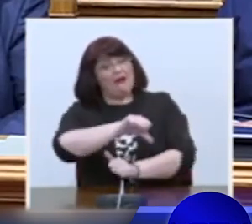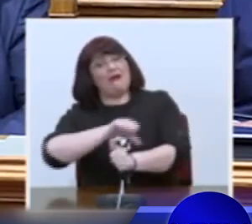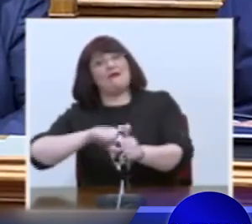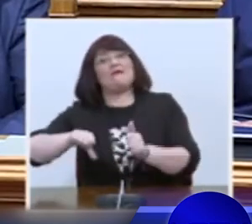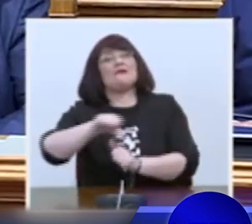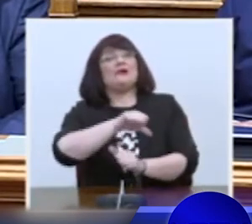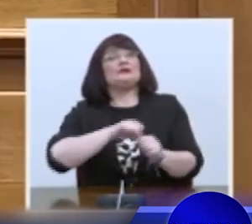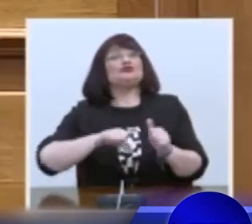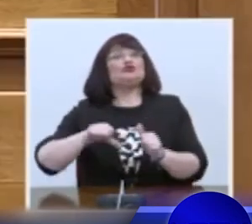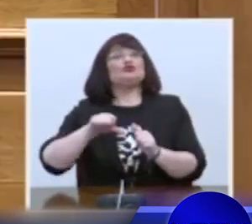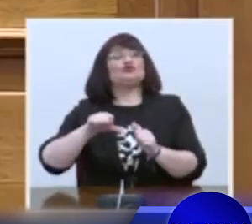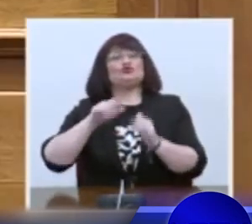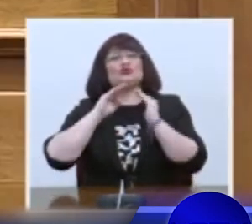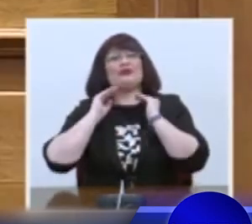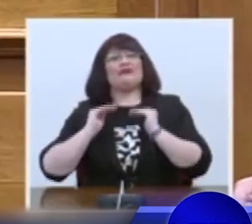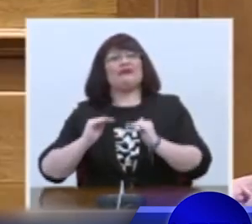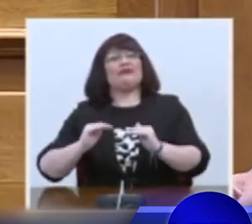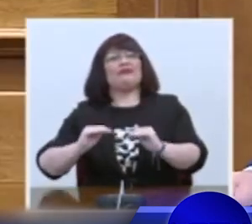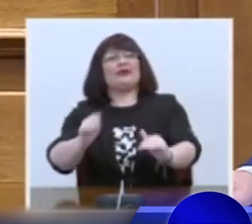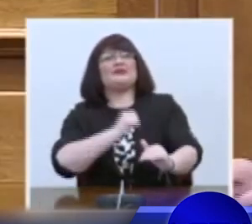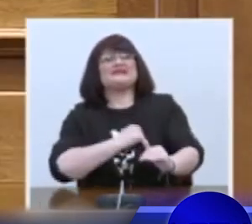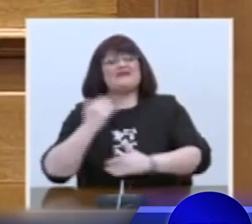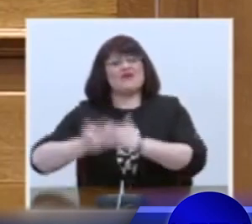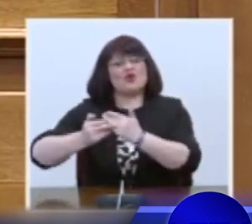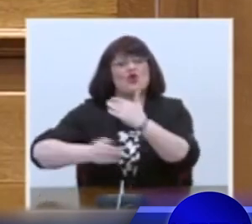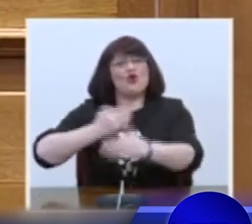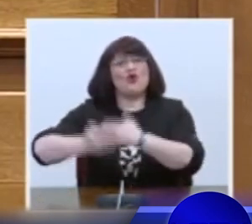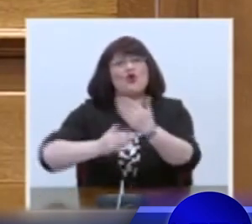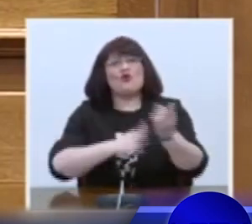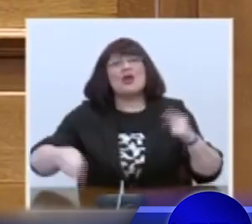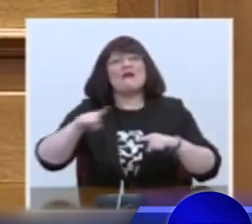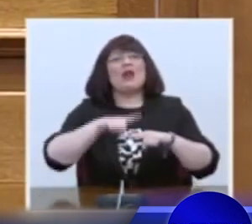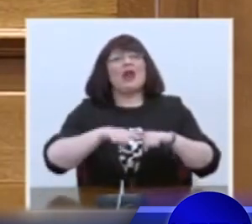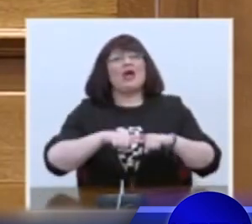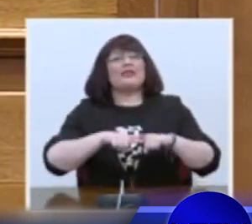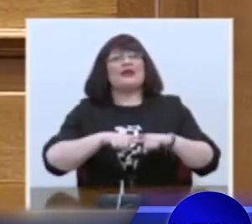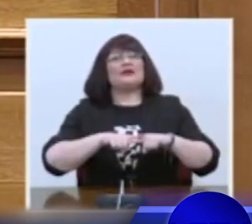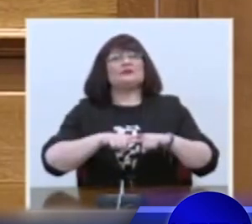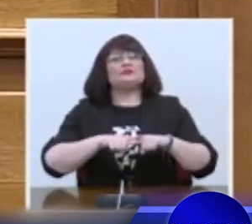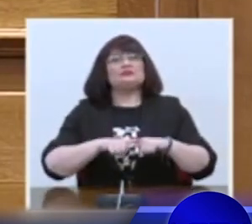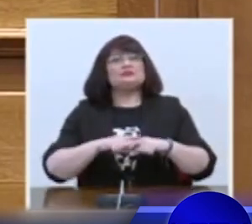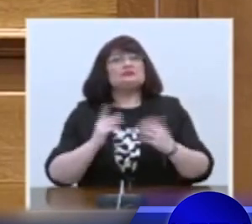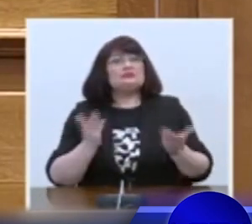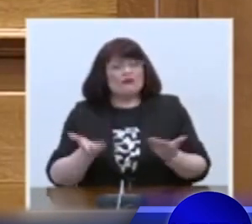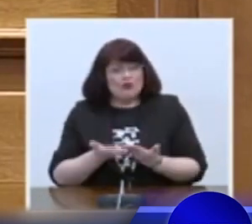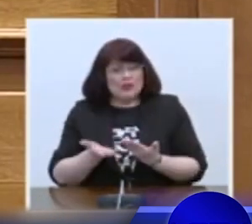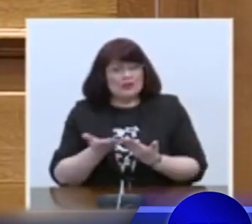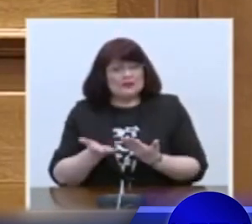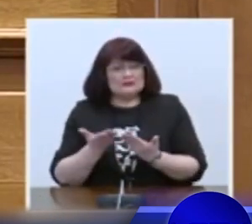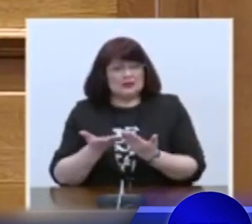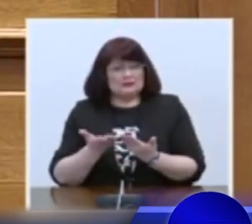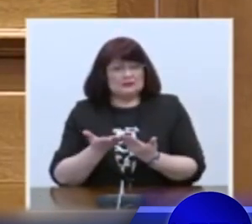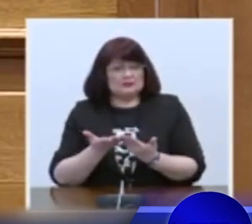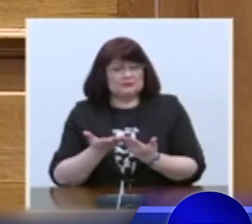Ελλάδα σε χώρα δορυφόρο και σημείωσε ότι το κόμμα του θα καταψηφίσει τη συμφωνία, ενώ καταλόγησε αμηχανία στον Πρωθυπουργό. Ο βασικός λόγος